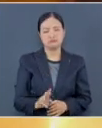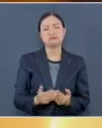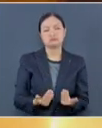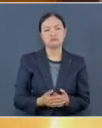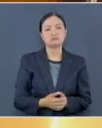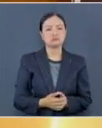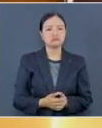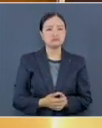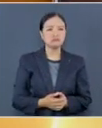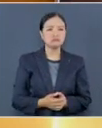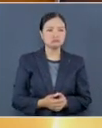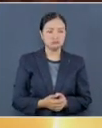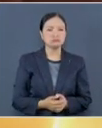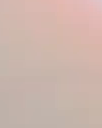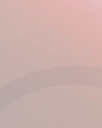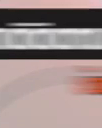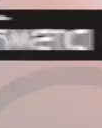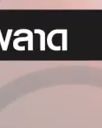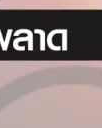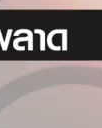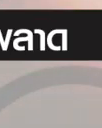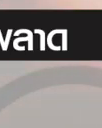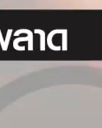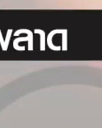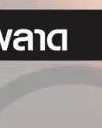ผู้ชมฮะซึ่งไม่มีท่าที่ีรถลาวาศอกเลยคุณ